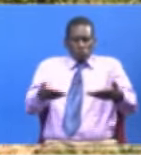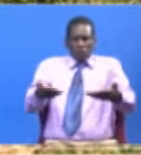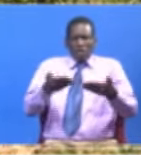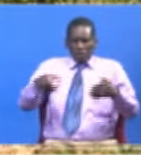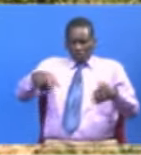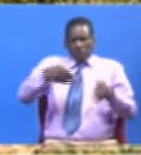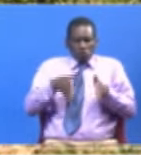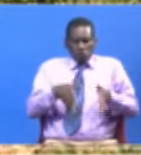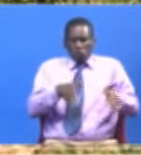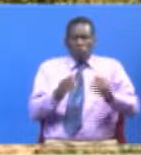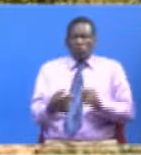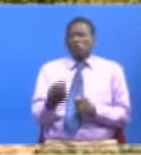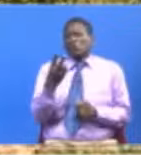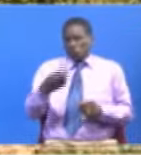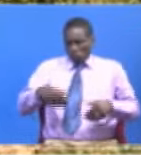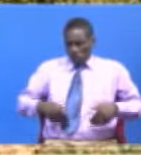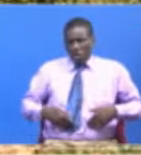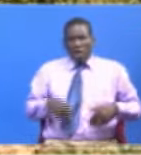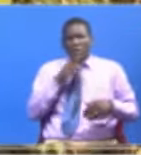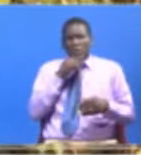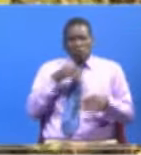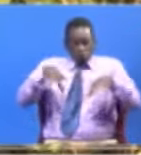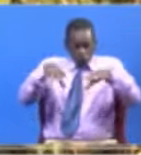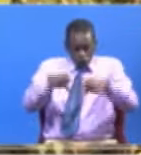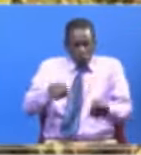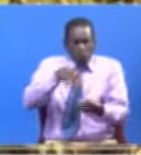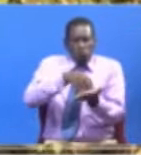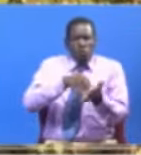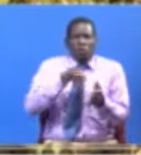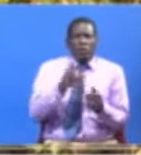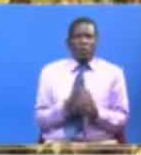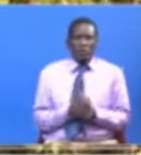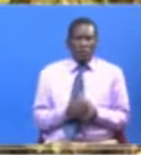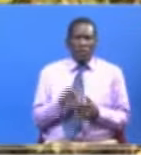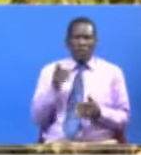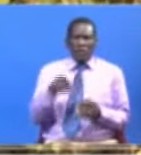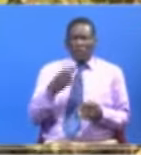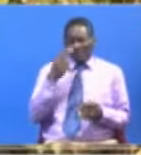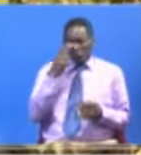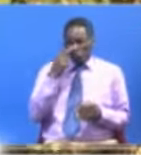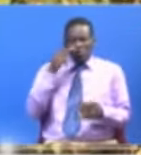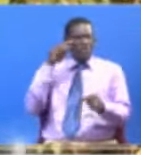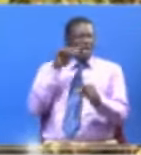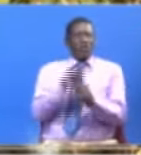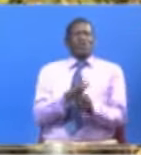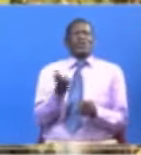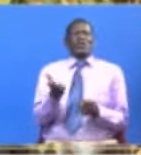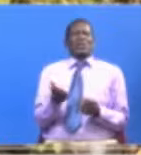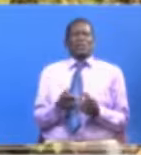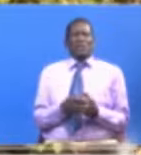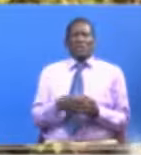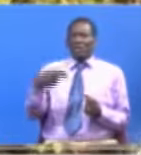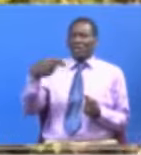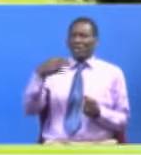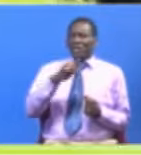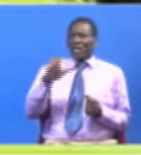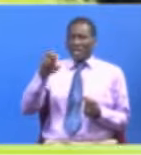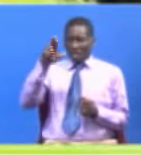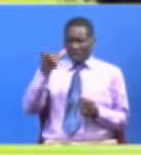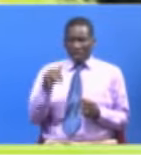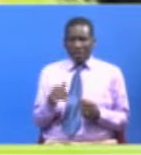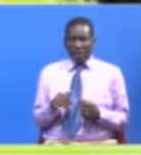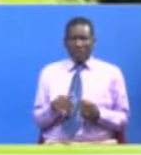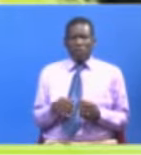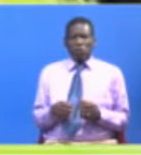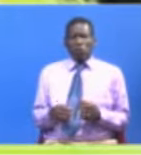vijana wawili wachukue na mahali pake. Nari alikuwa mtu wa jokes, inori hata angeenda jikoni akupikie.